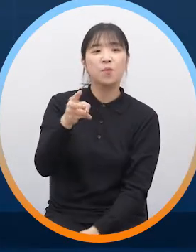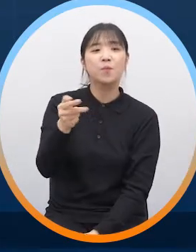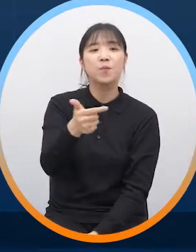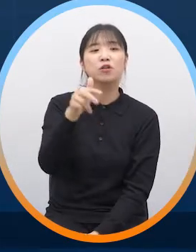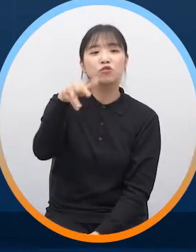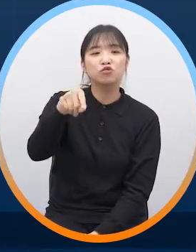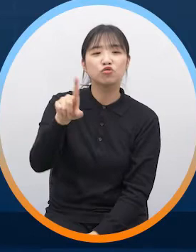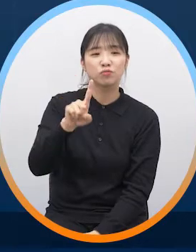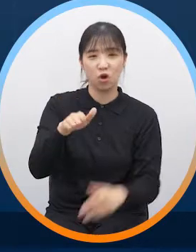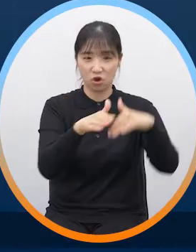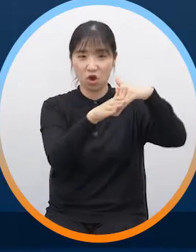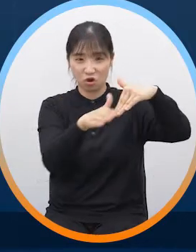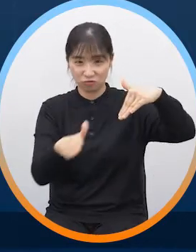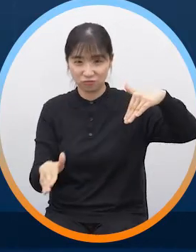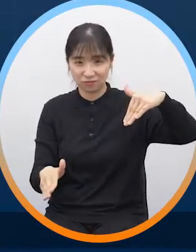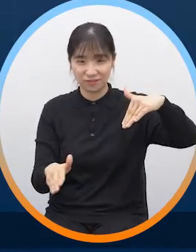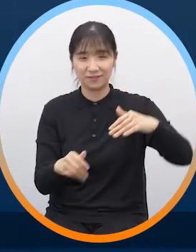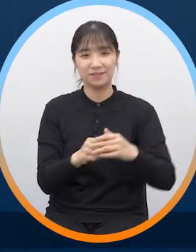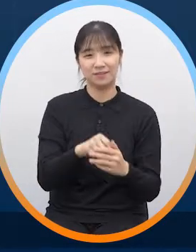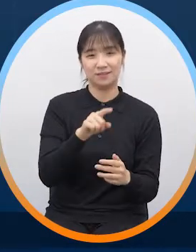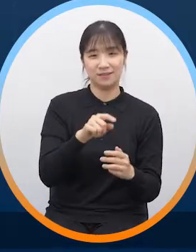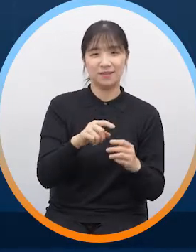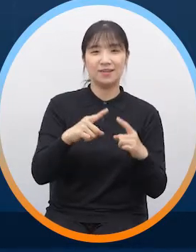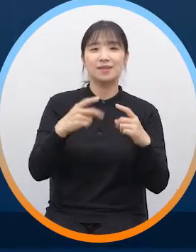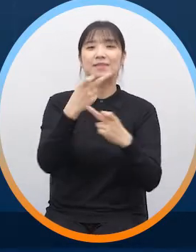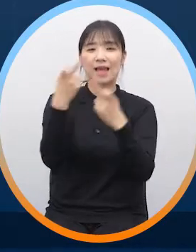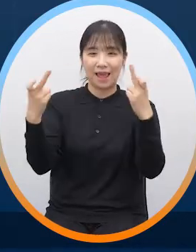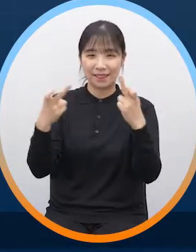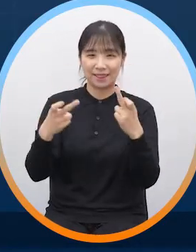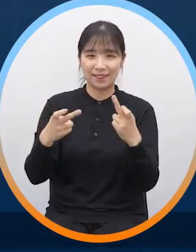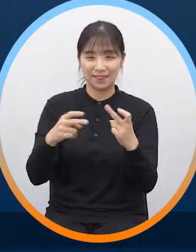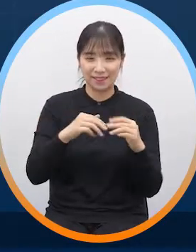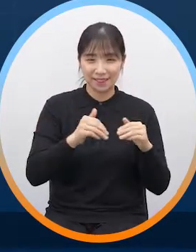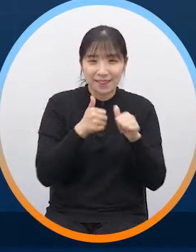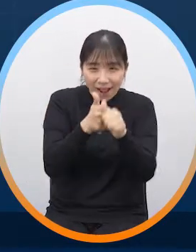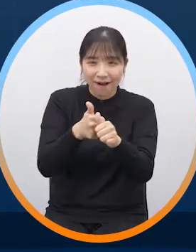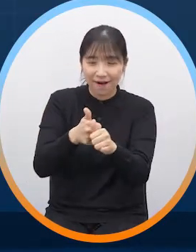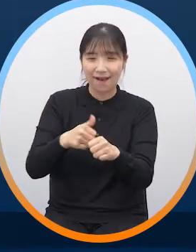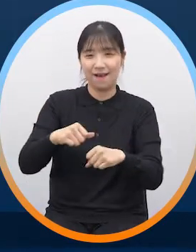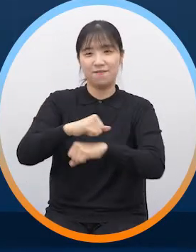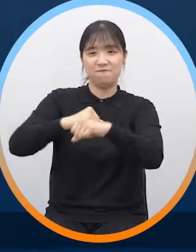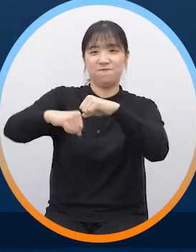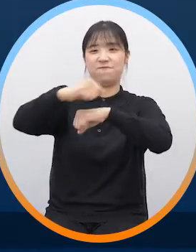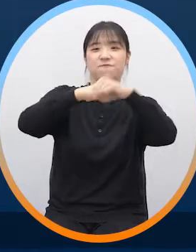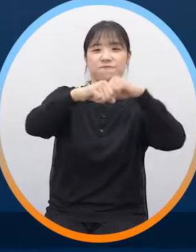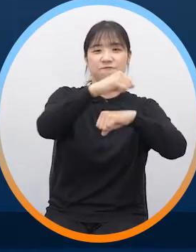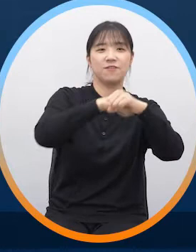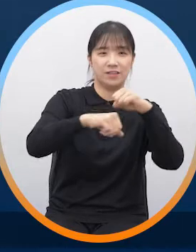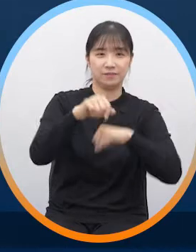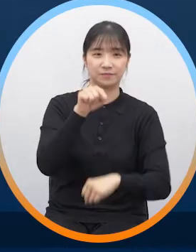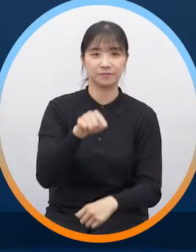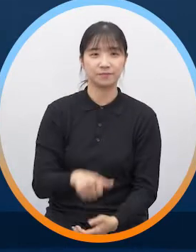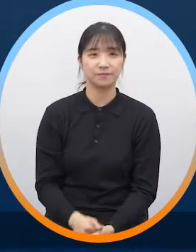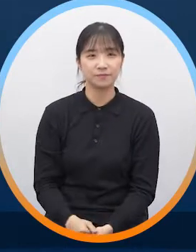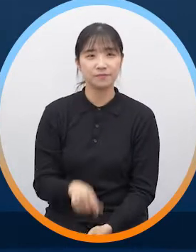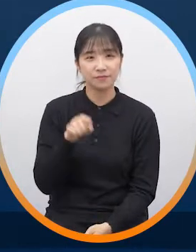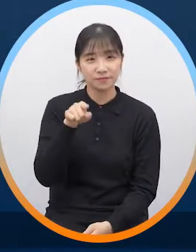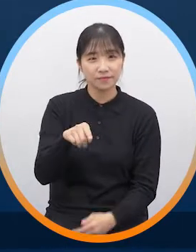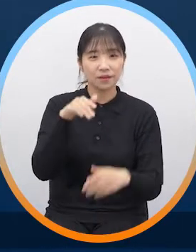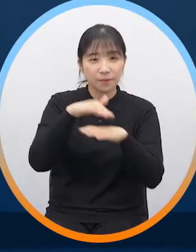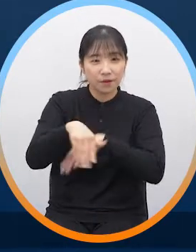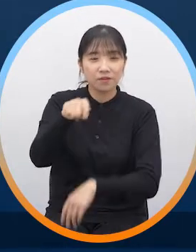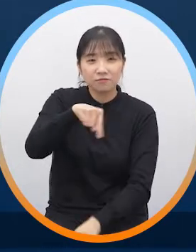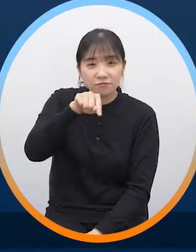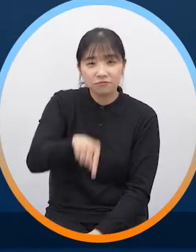편축은 경사지에서 한쪽을 산을 의탁하면서 쌓는 것인데요. 그 방식